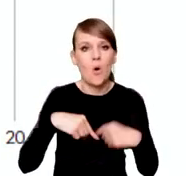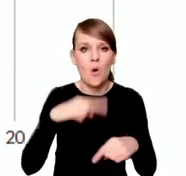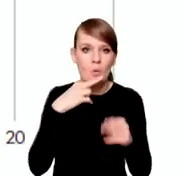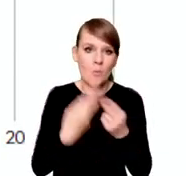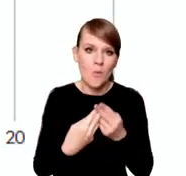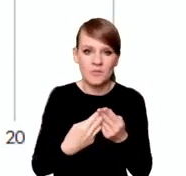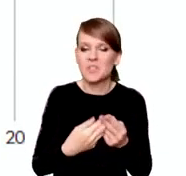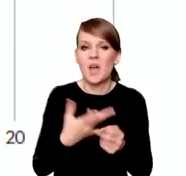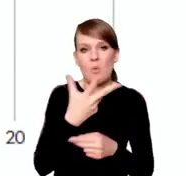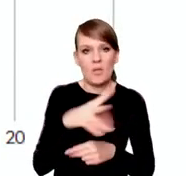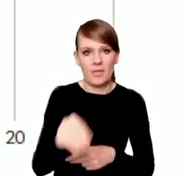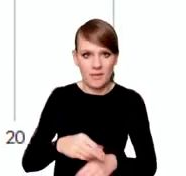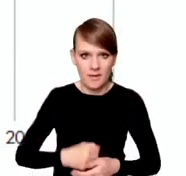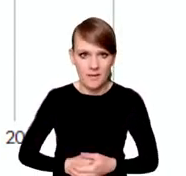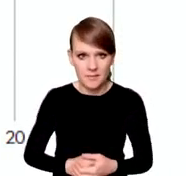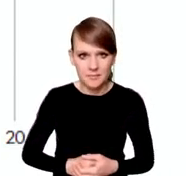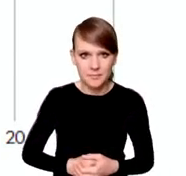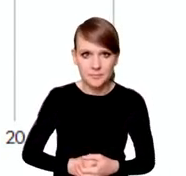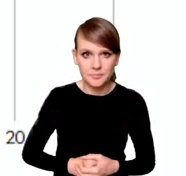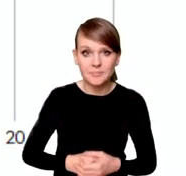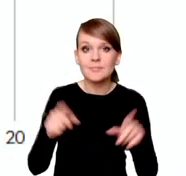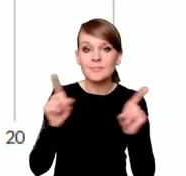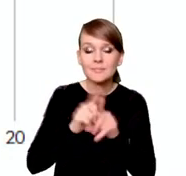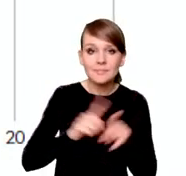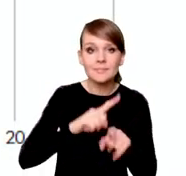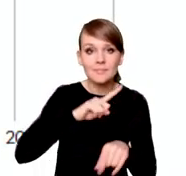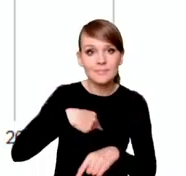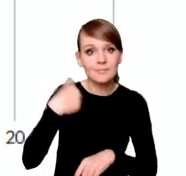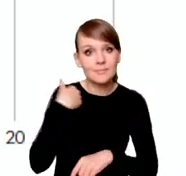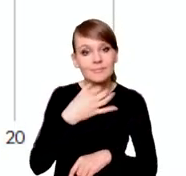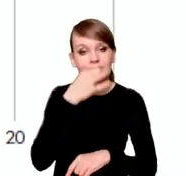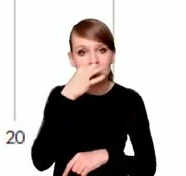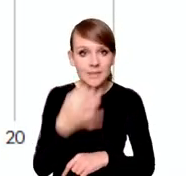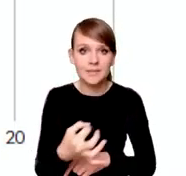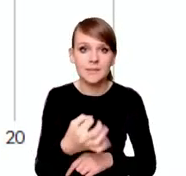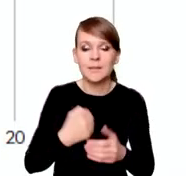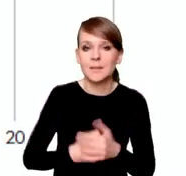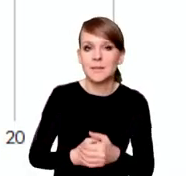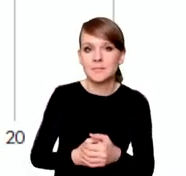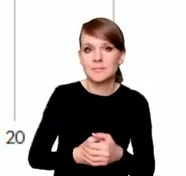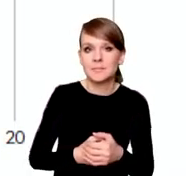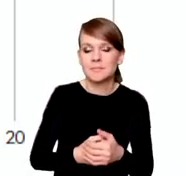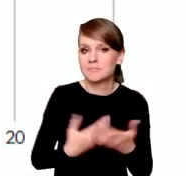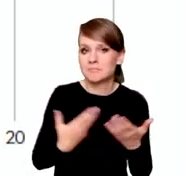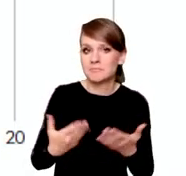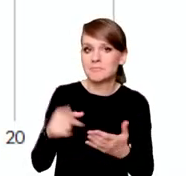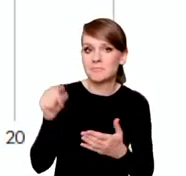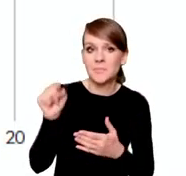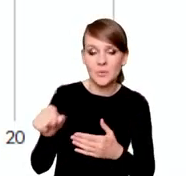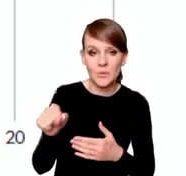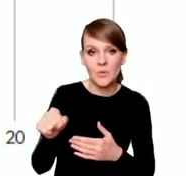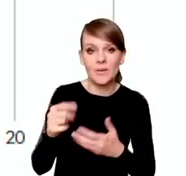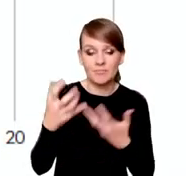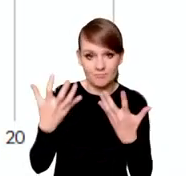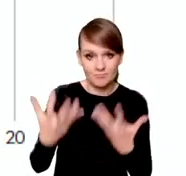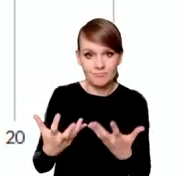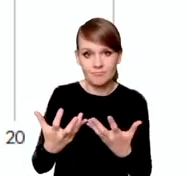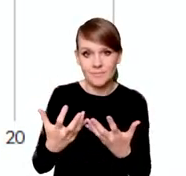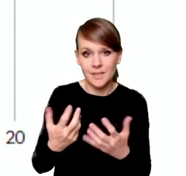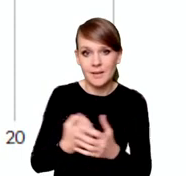odpowiedziało, że nie. Pytaliśmy też o to, w jakich obszarach powinny być realizowane,